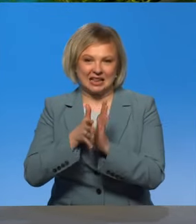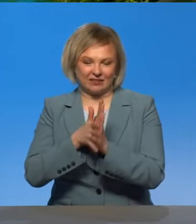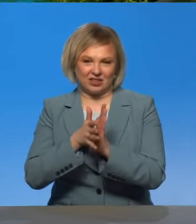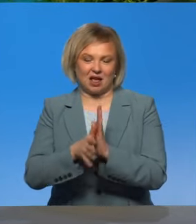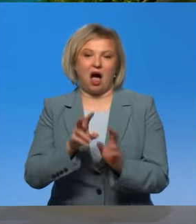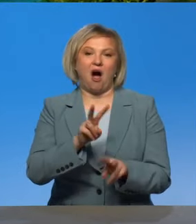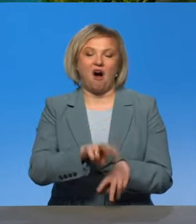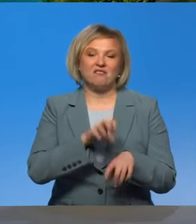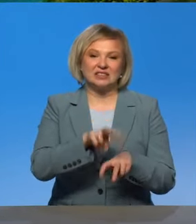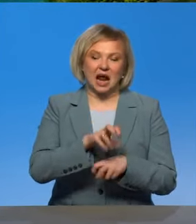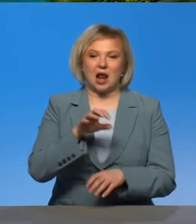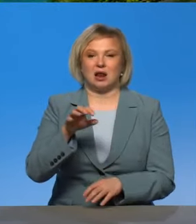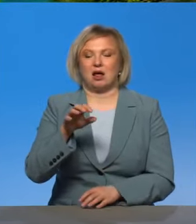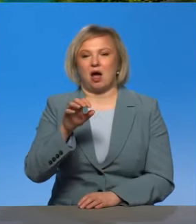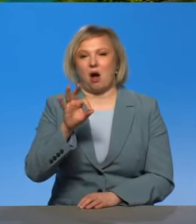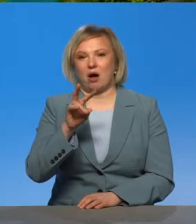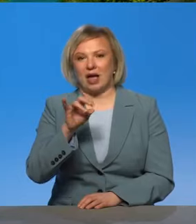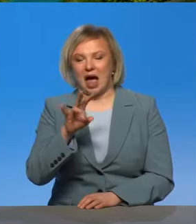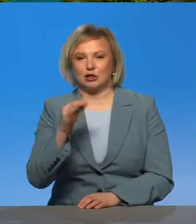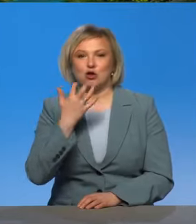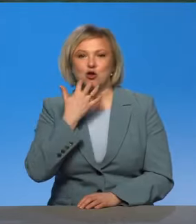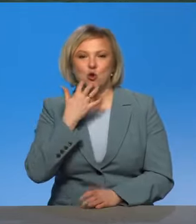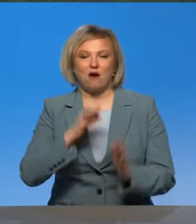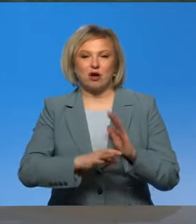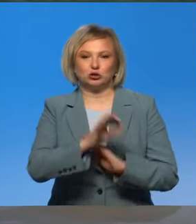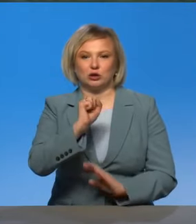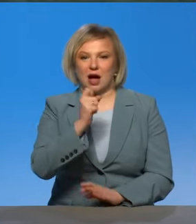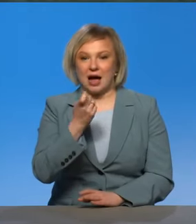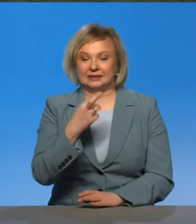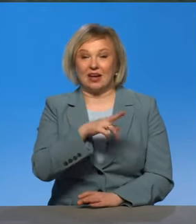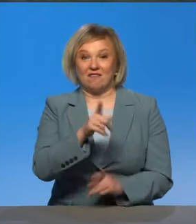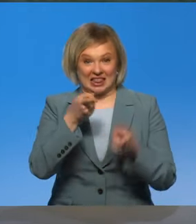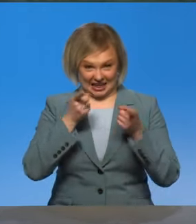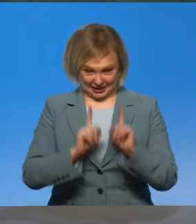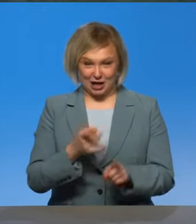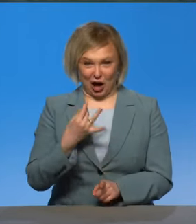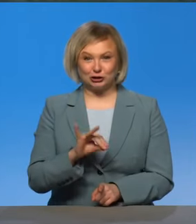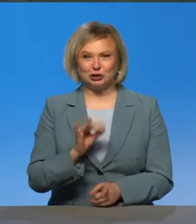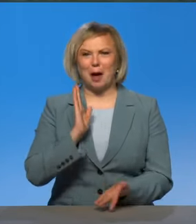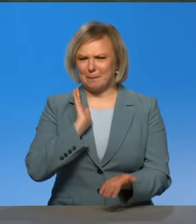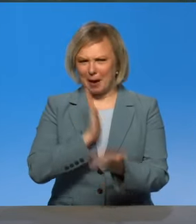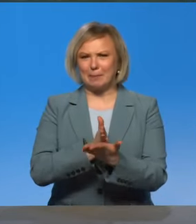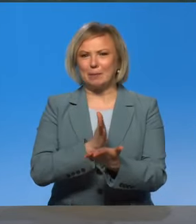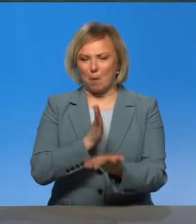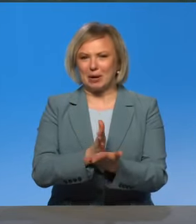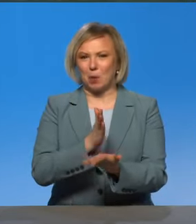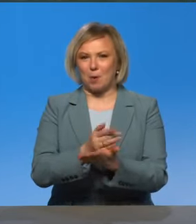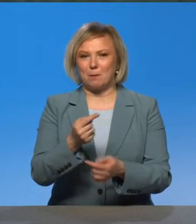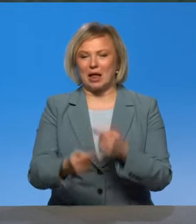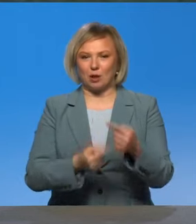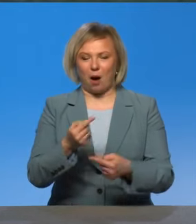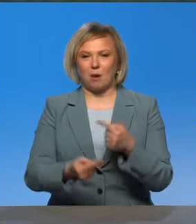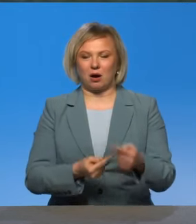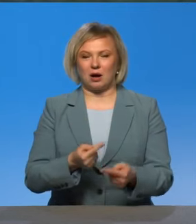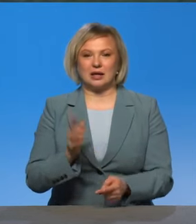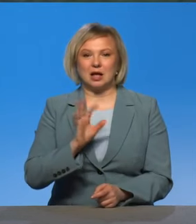Австралии и Океании. Абсолютно. Я все верно сказала? Абсолютно. Николай Николаевич, теперь скажите, пожалуйста, вы настоящий? Вот прям прямой потомок? Нет, я